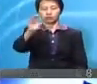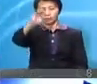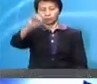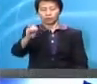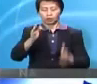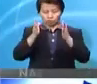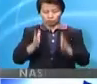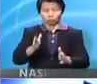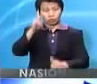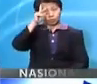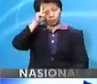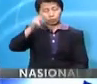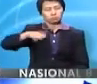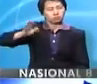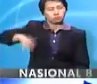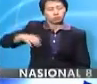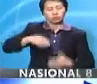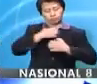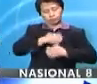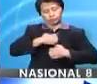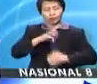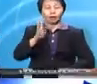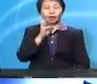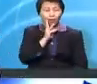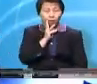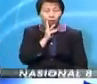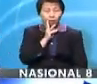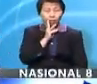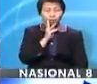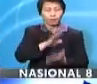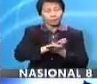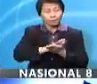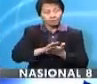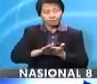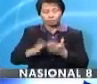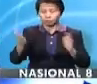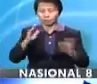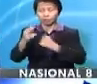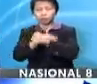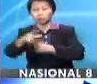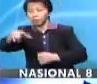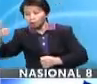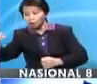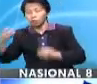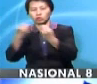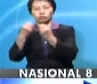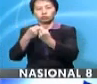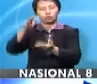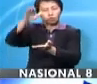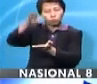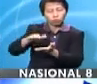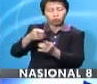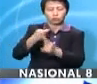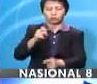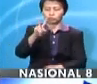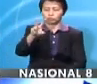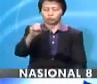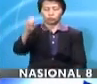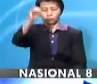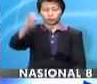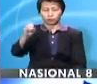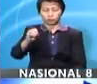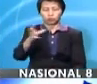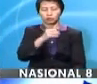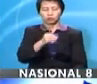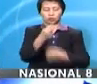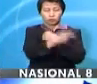36.8% penduduk Kelantan belum menikmati bekalan air terawat berbanding negeri lain yang jumlahnya kurang dari 20%.